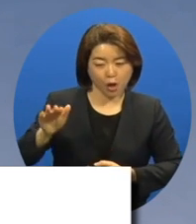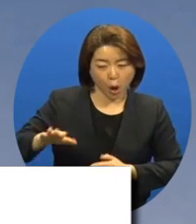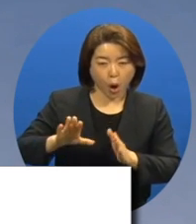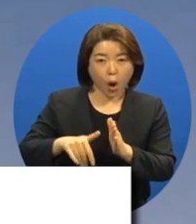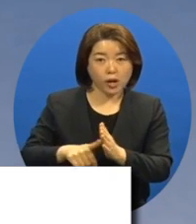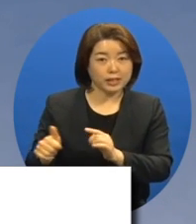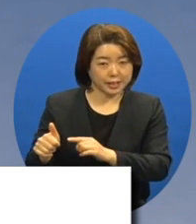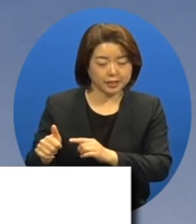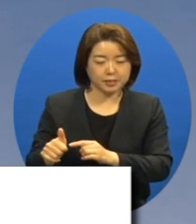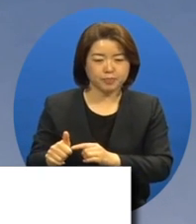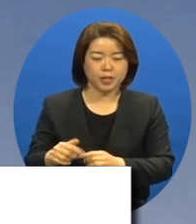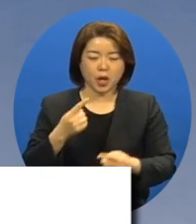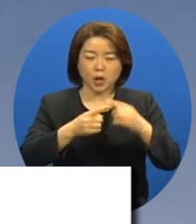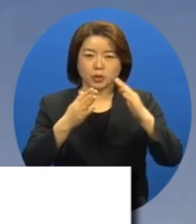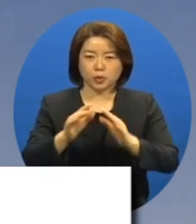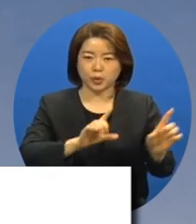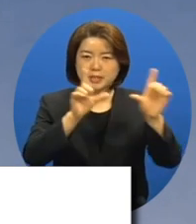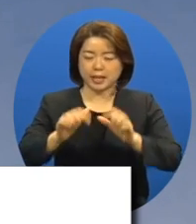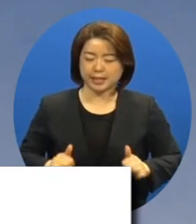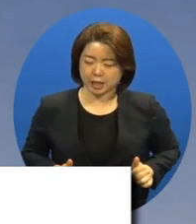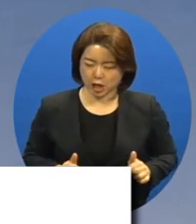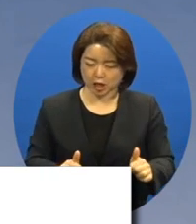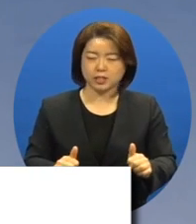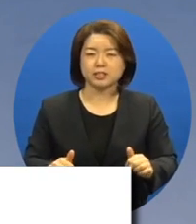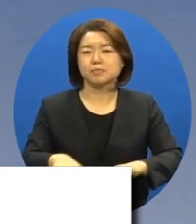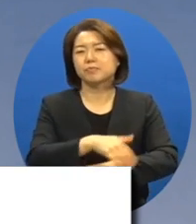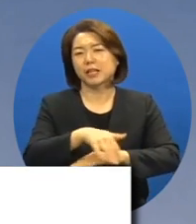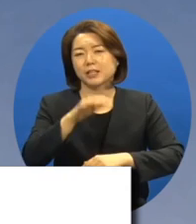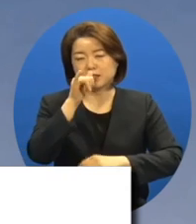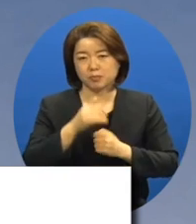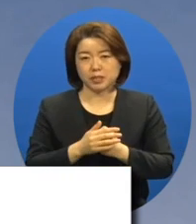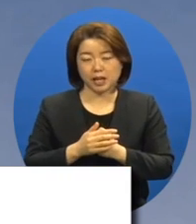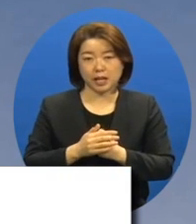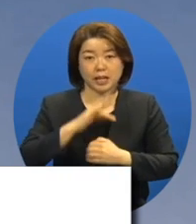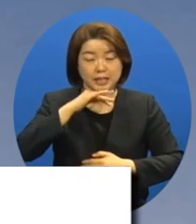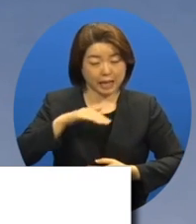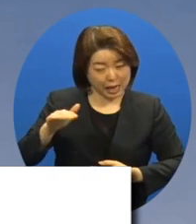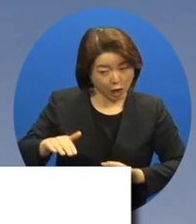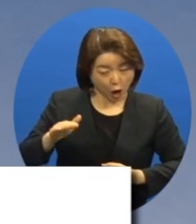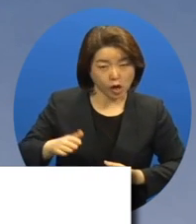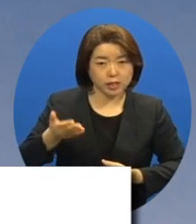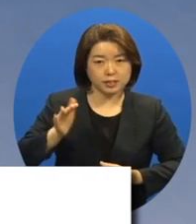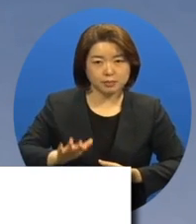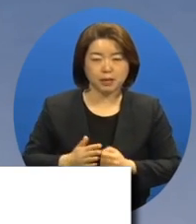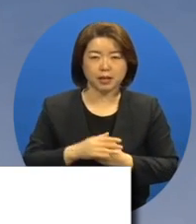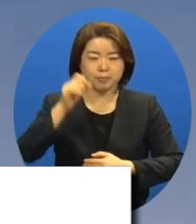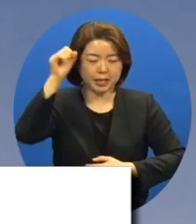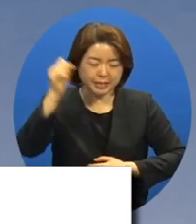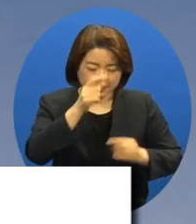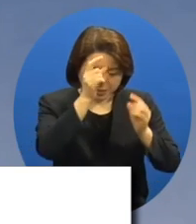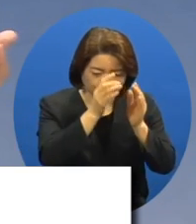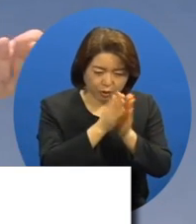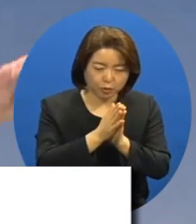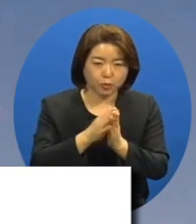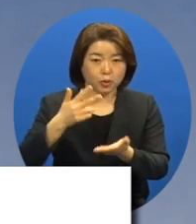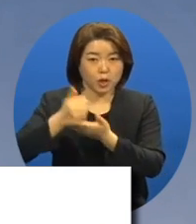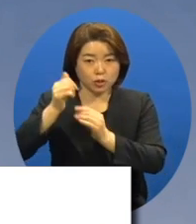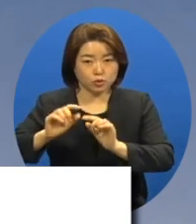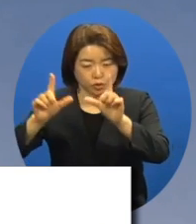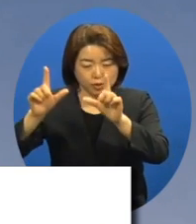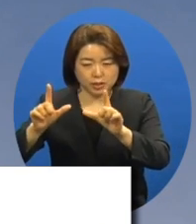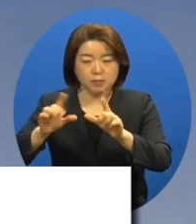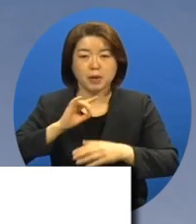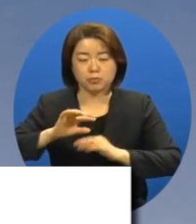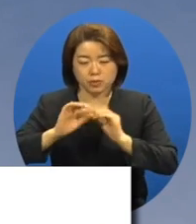열심히 했답니다 어린 나이에도 새벽기도에 주일 예배 뿐 아니고 모든